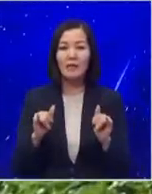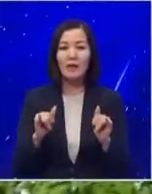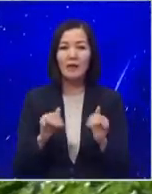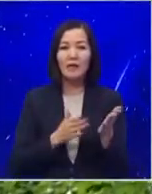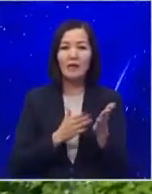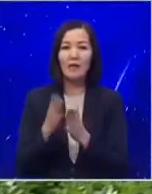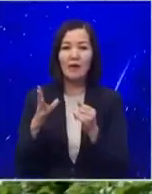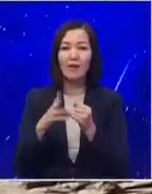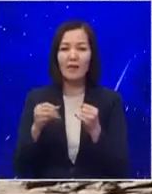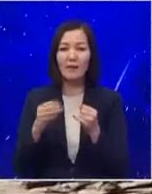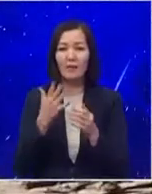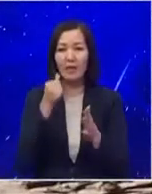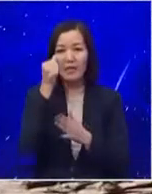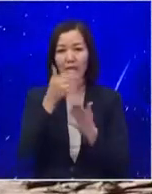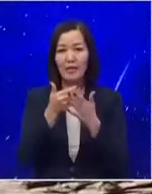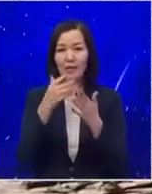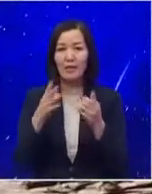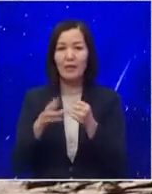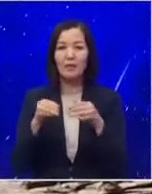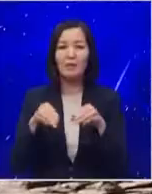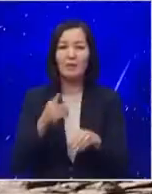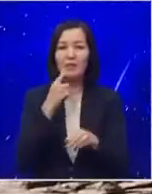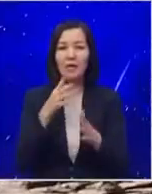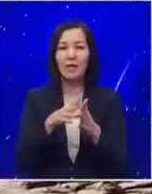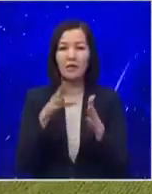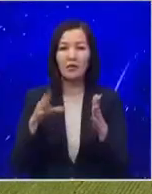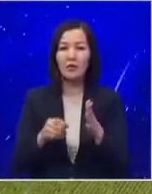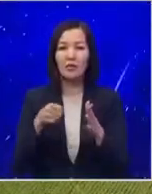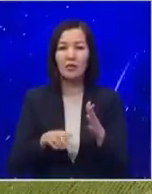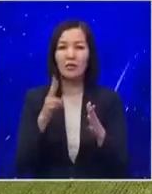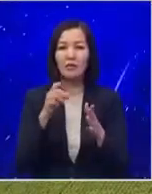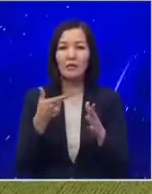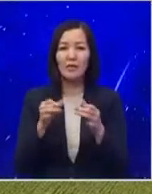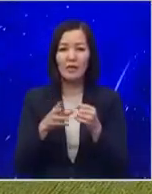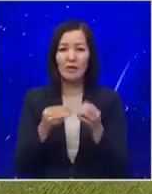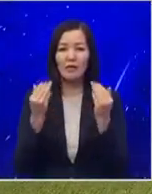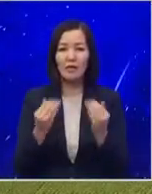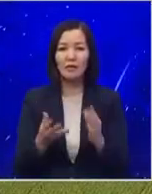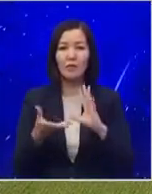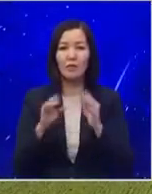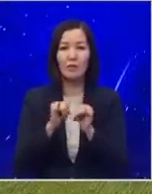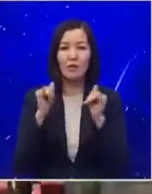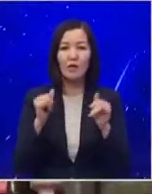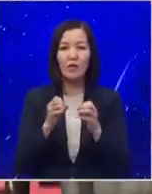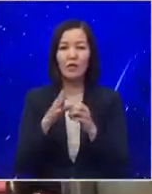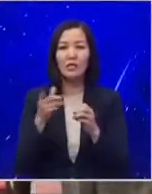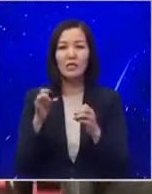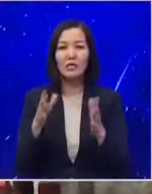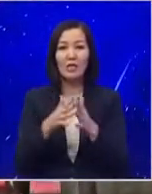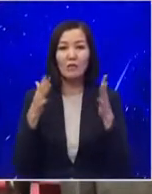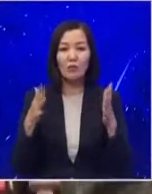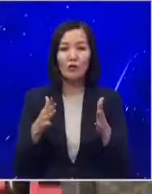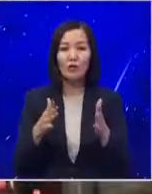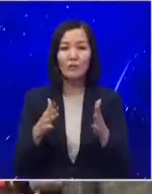аграрном секторе пять лет назад посевы сахарной свеклы составляли лишь 1200 гектаров сегодня он увеличился в 14 раз таким